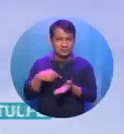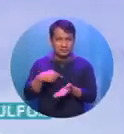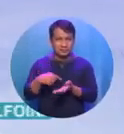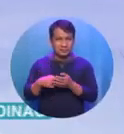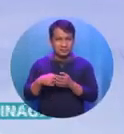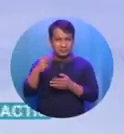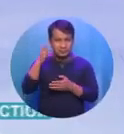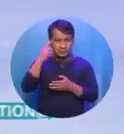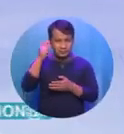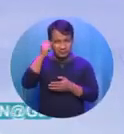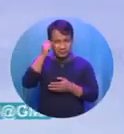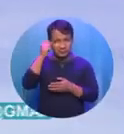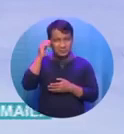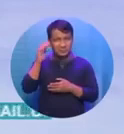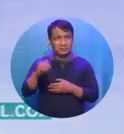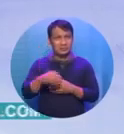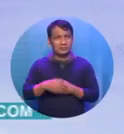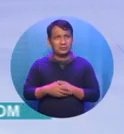Sir Idol!